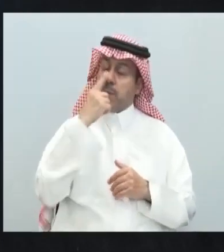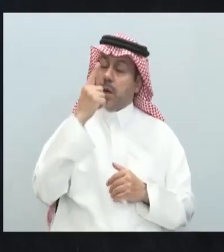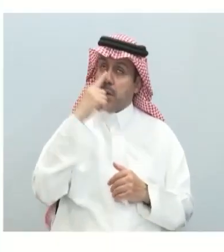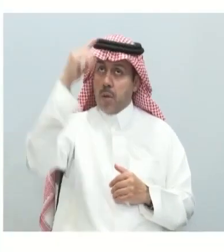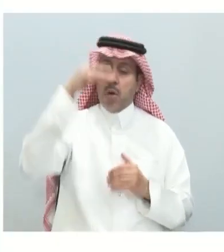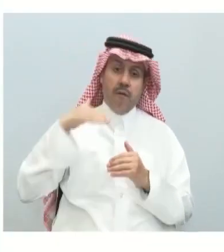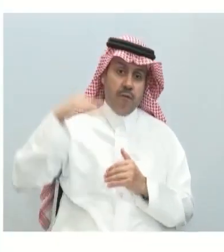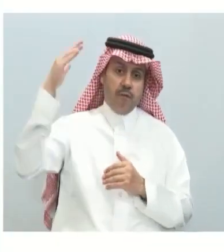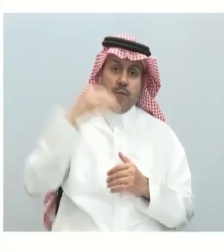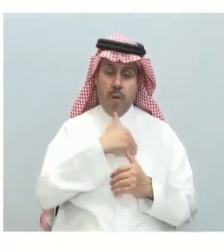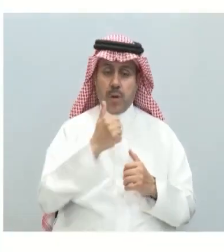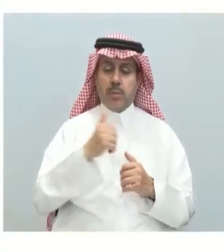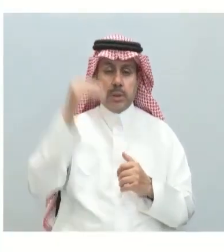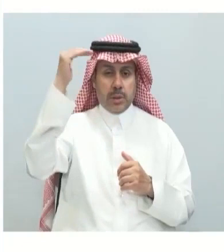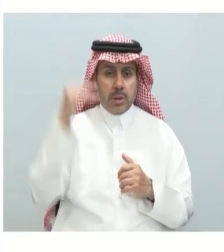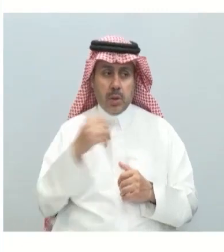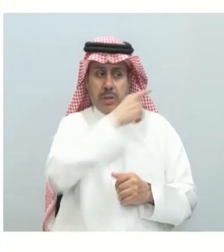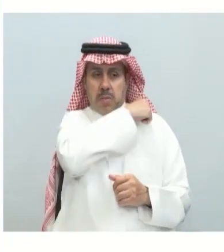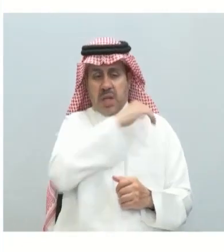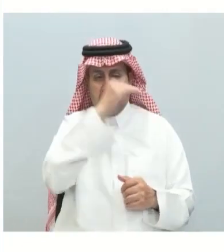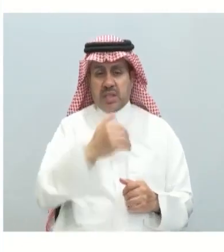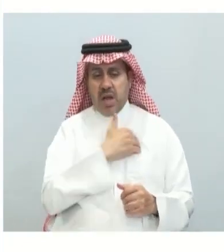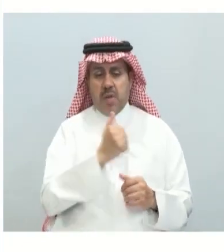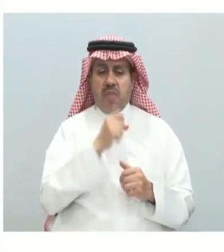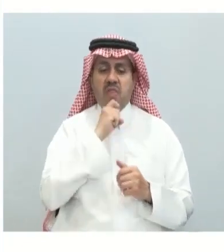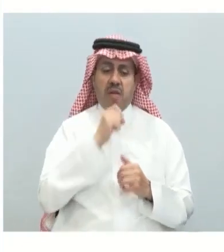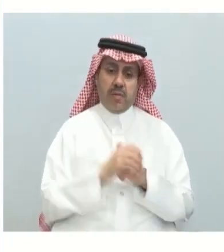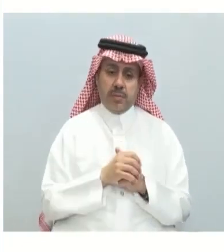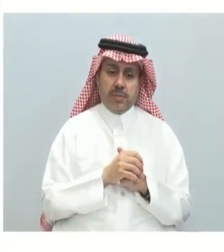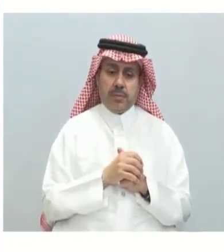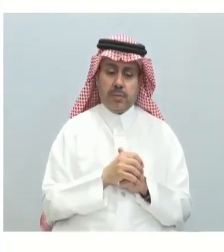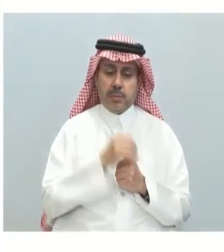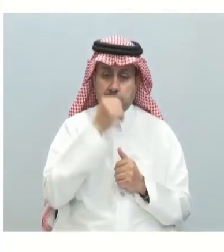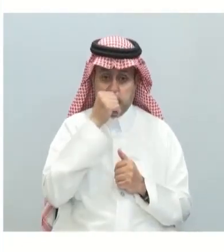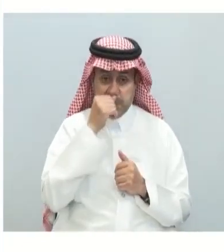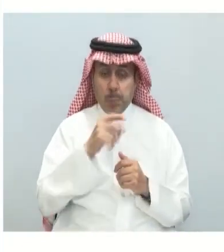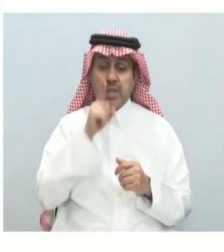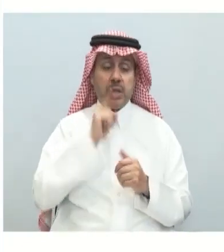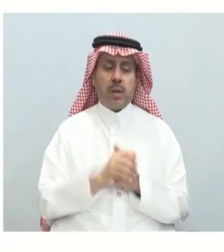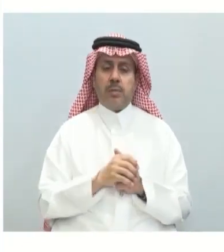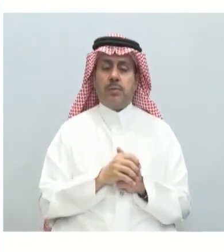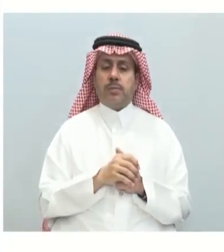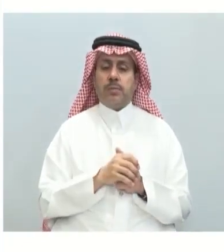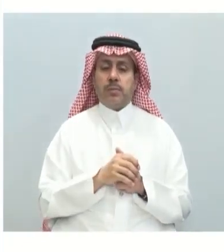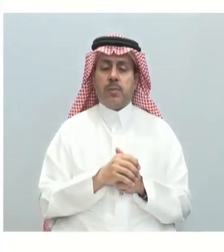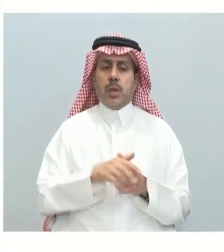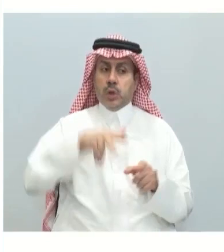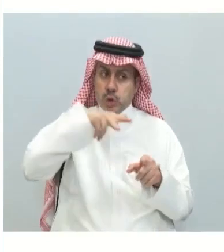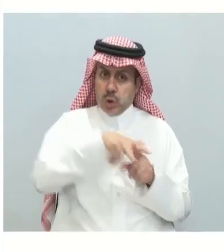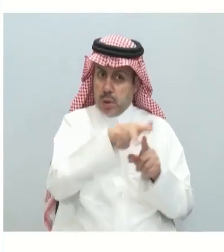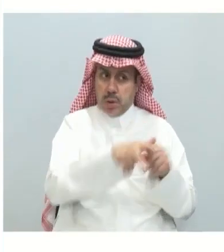بالمعصيه فالشيطان مسلط على بني ادم لكن الله تعالى قال انما سلطانه على